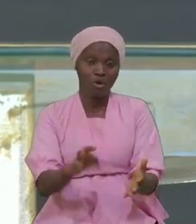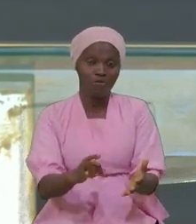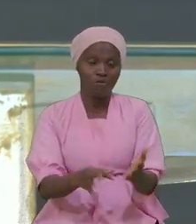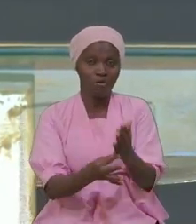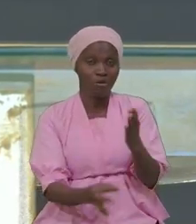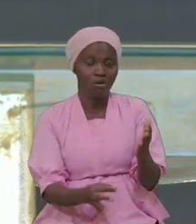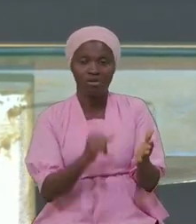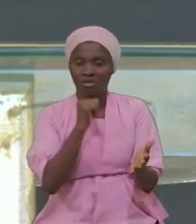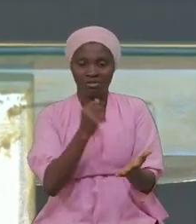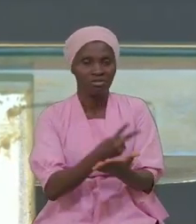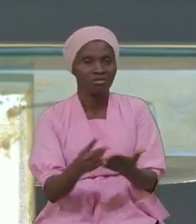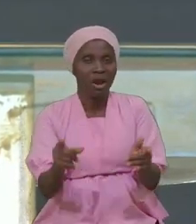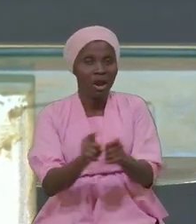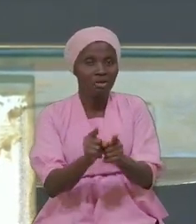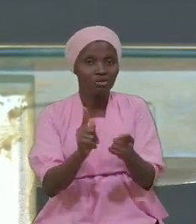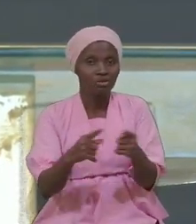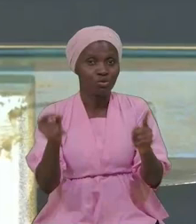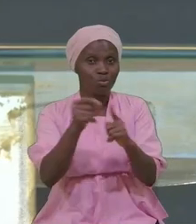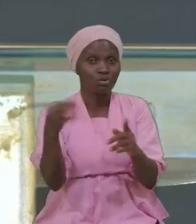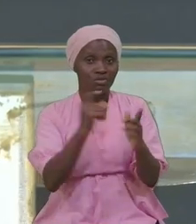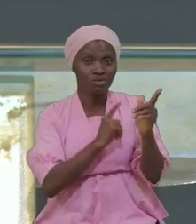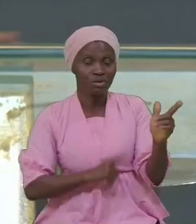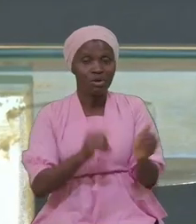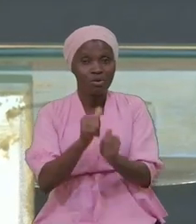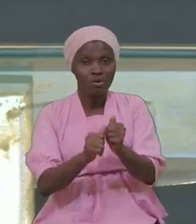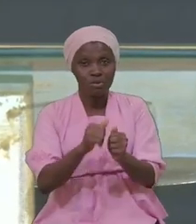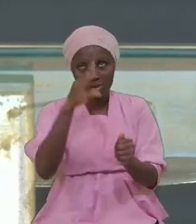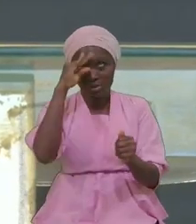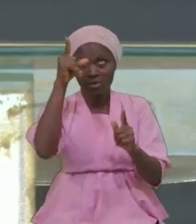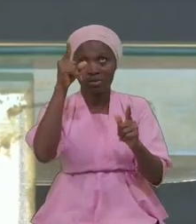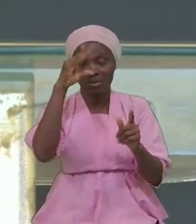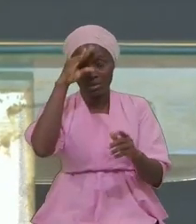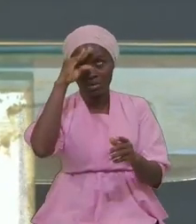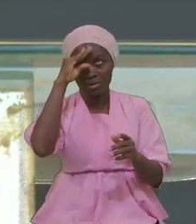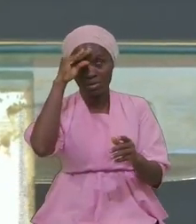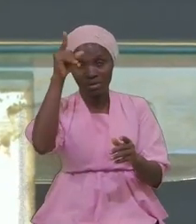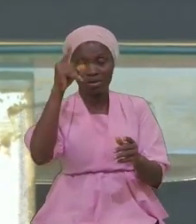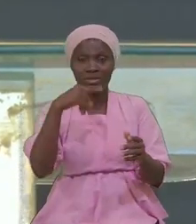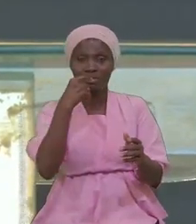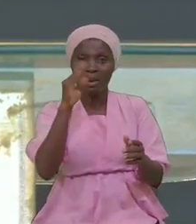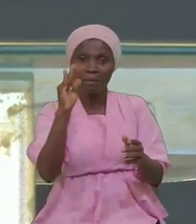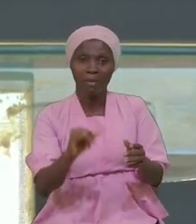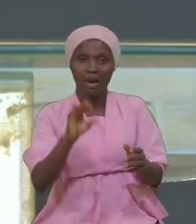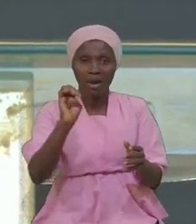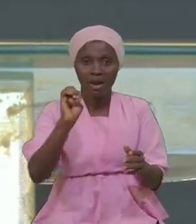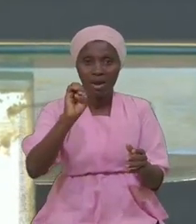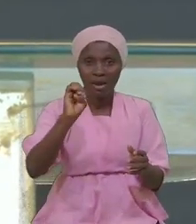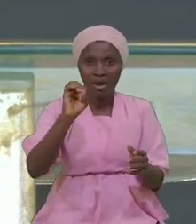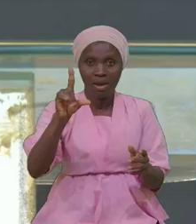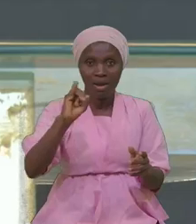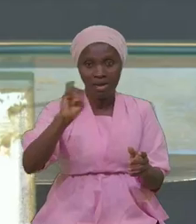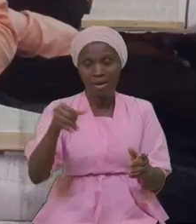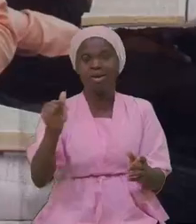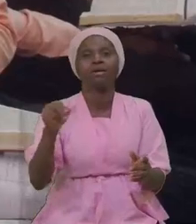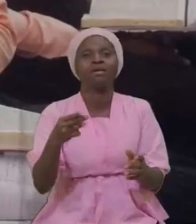de la pluie sur la face du sol. La farine qui était dans le pot ne manqua point. Et l'huile qui était dans la cruche ne diminua point selon